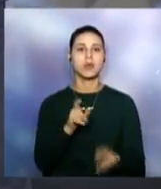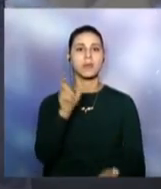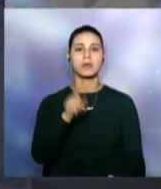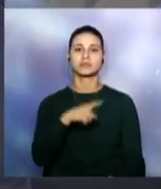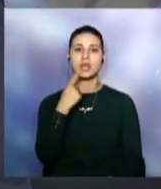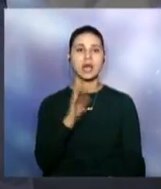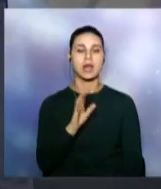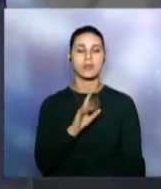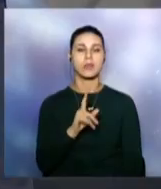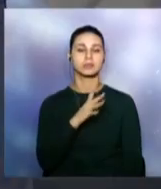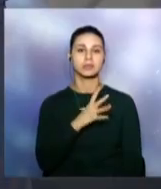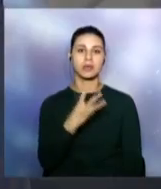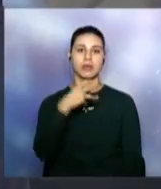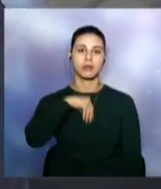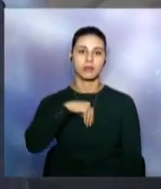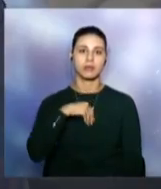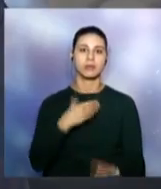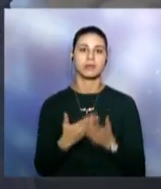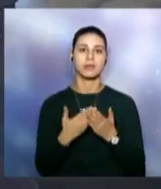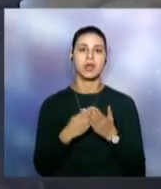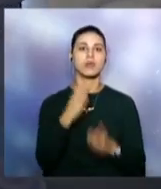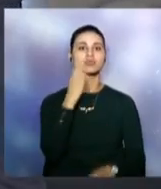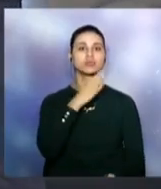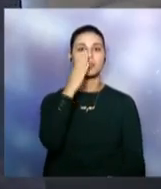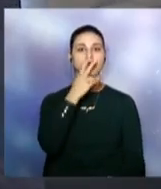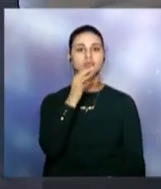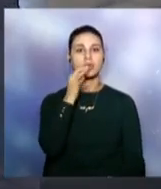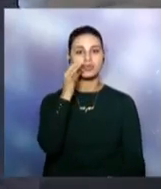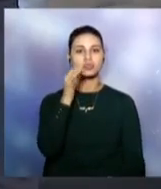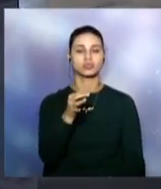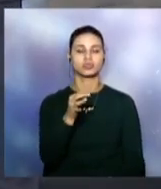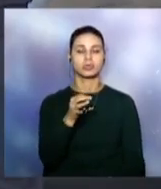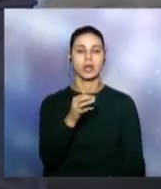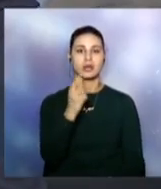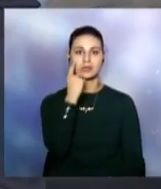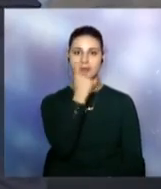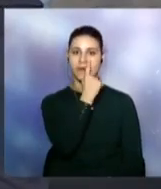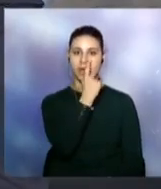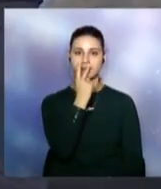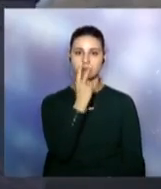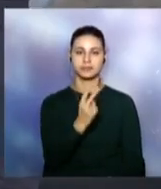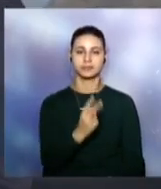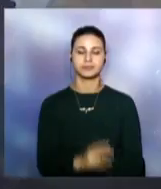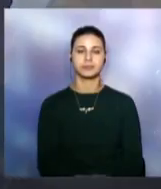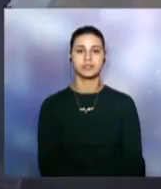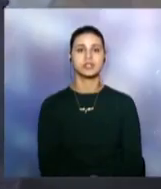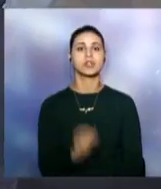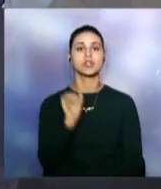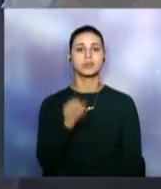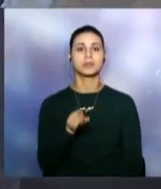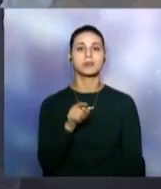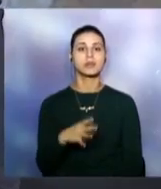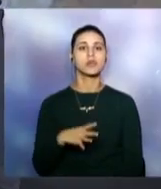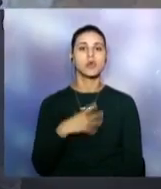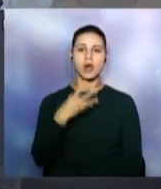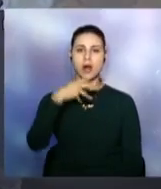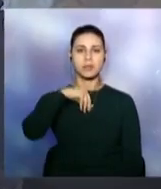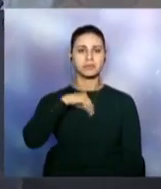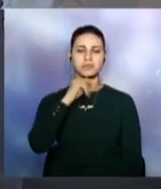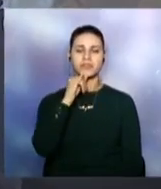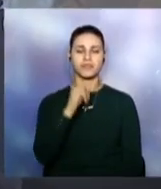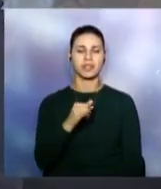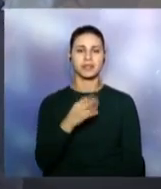იძახის რომ გადაყლაპა, თუ მშობელთან არ მოხდეს უშუალო თვალთახედვის არეში და შეიძლება მას ჰქონდეს ყლაპის